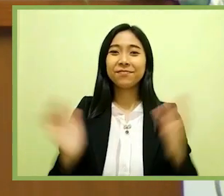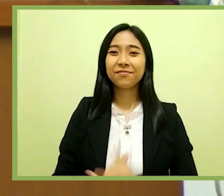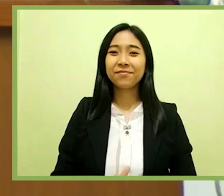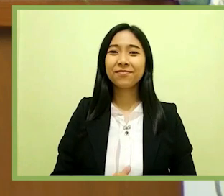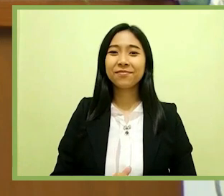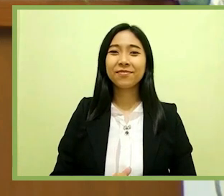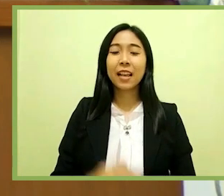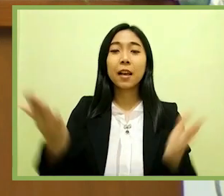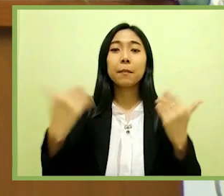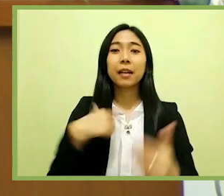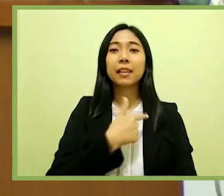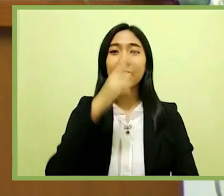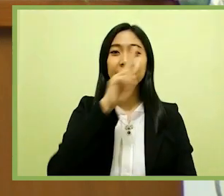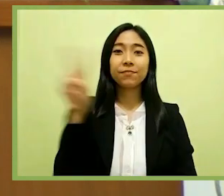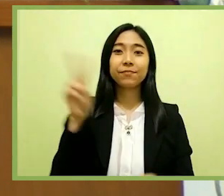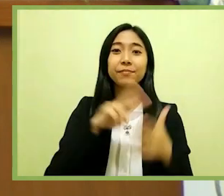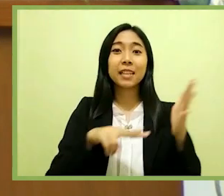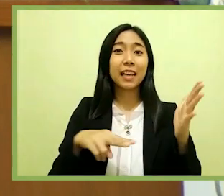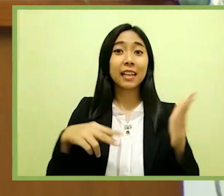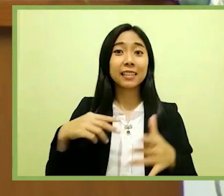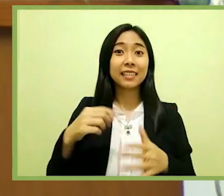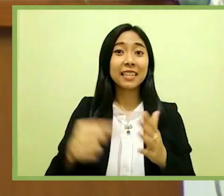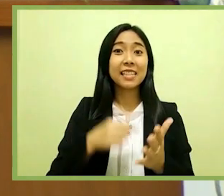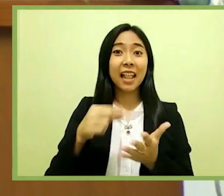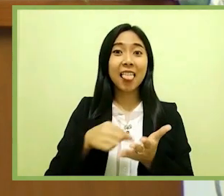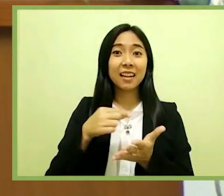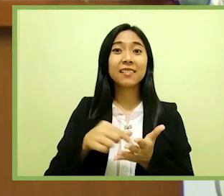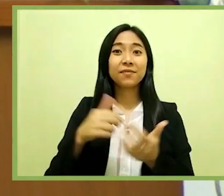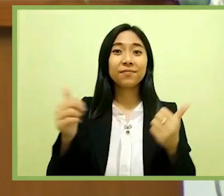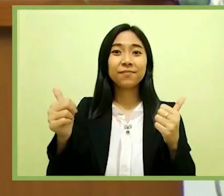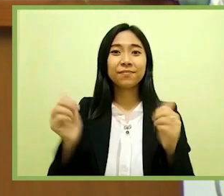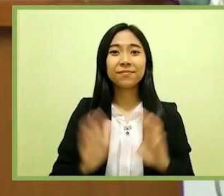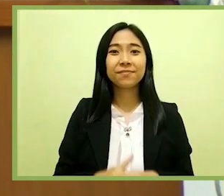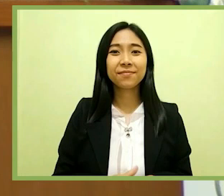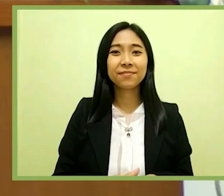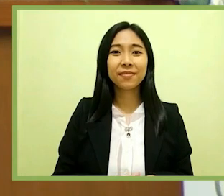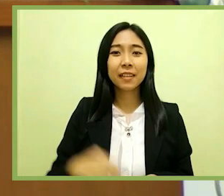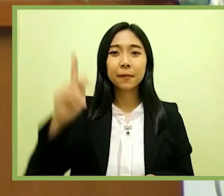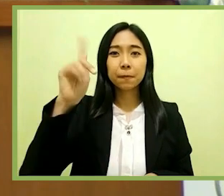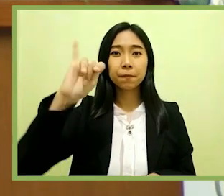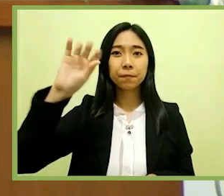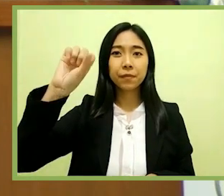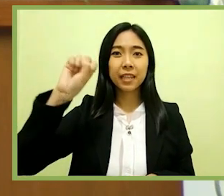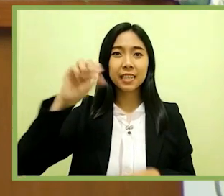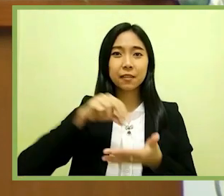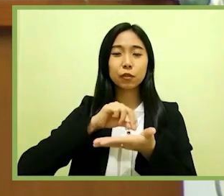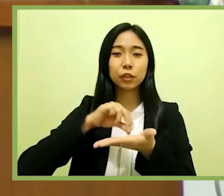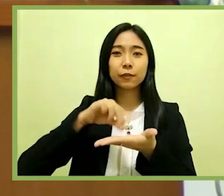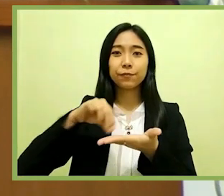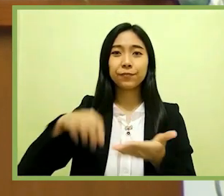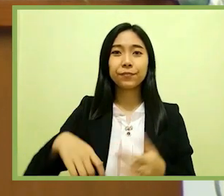mari kita perhatikan bacaan-bacaan Injil kita hari ini. Kisah para rasul menuliskan bahwa pada saat